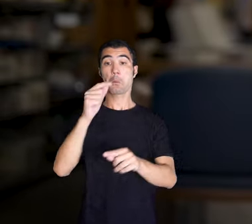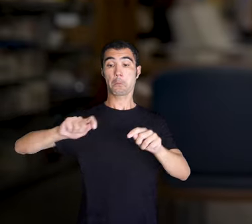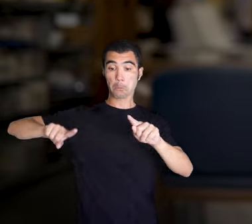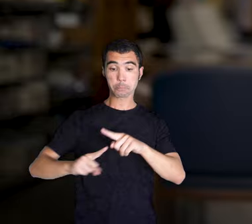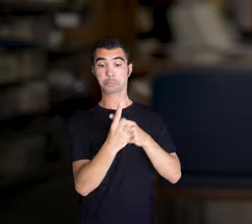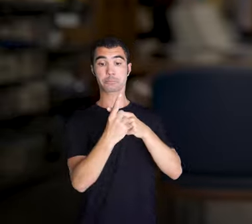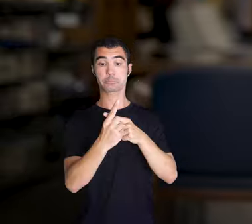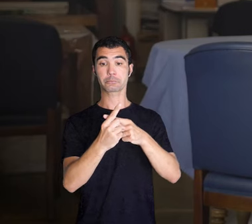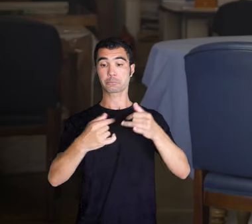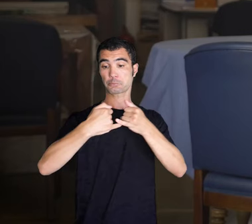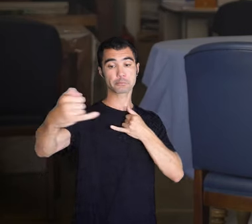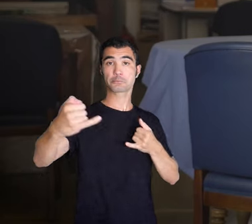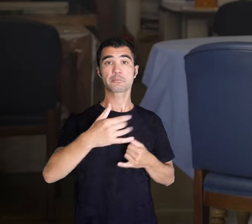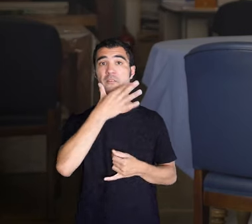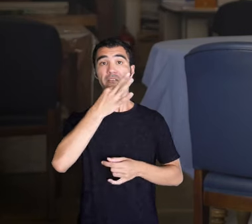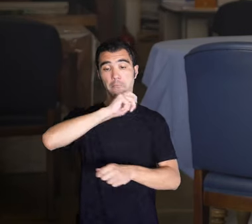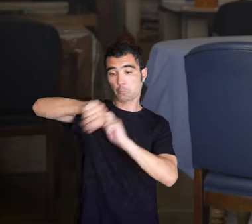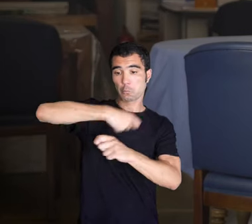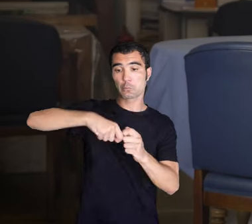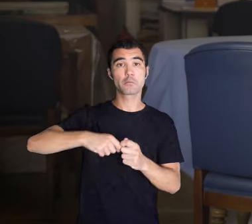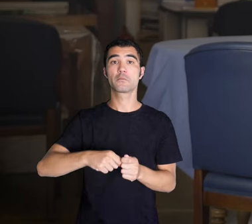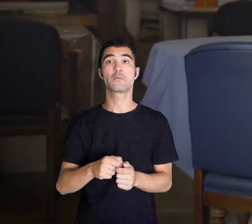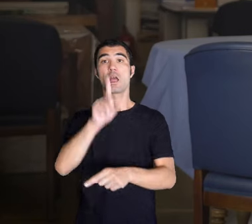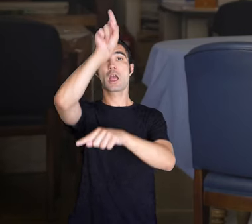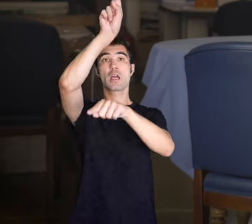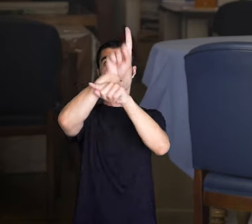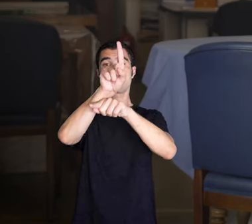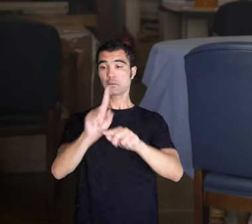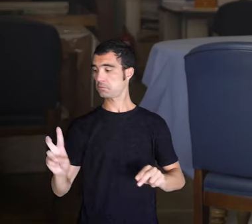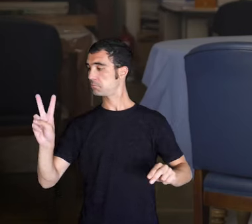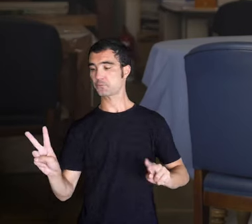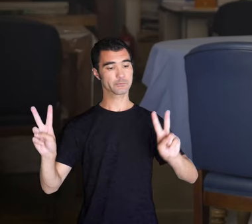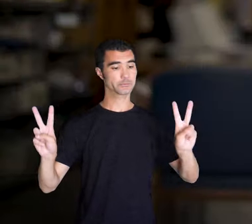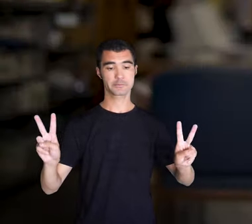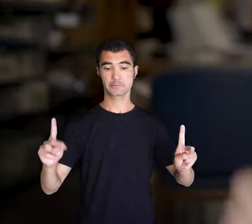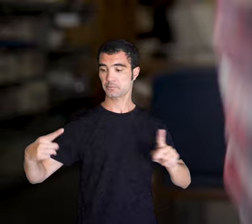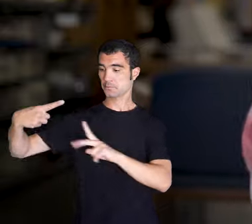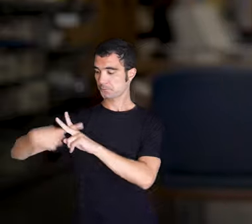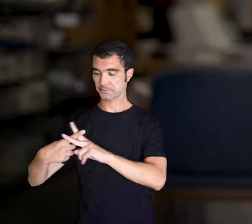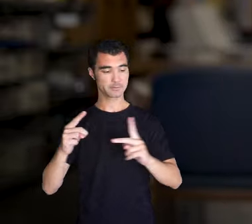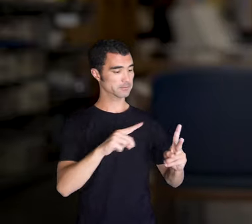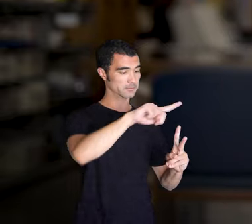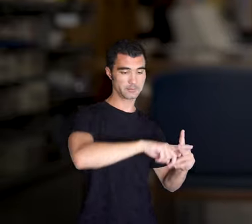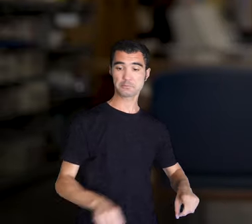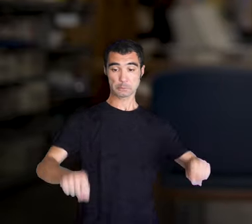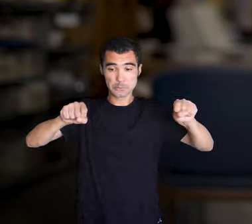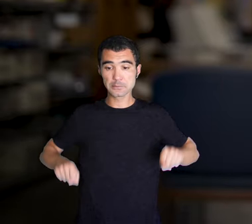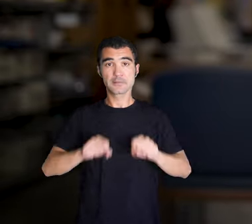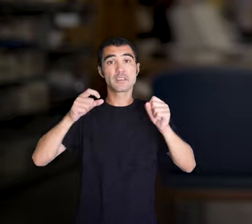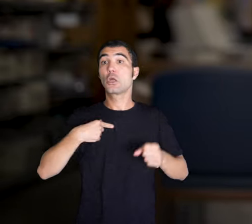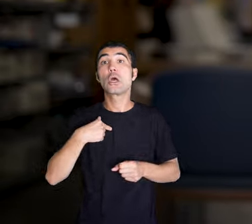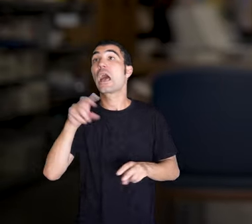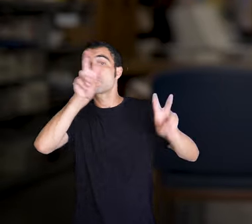dret i per avall. M'entens? Una antena damunt dues forques, un parell de rens. Pues anàvem a per dins